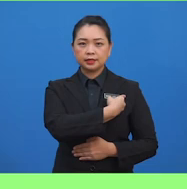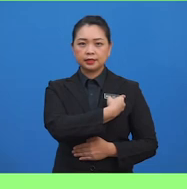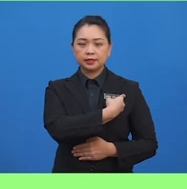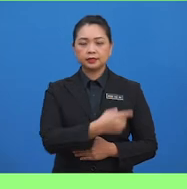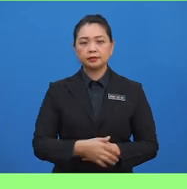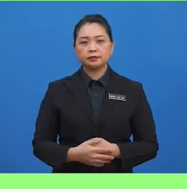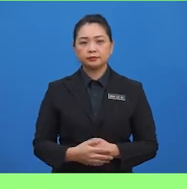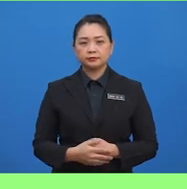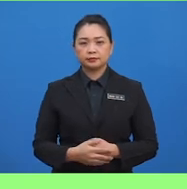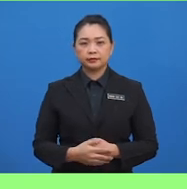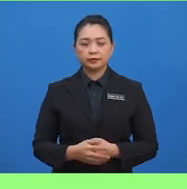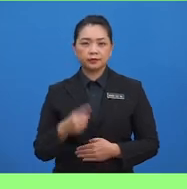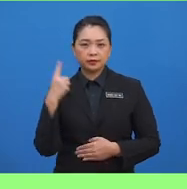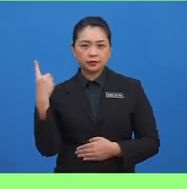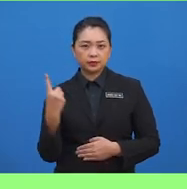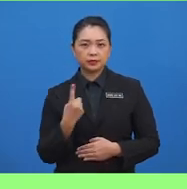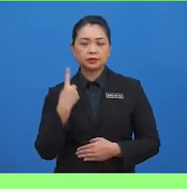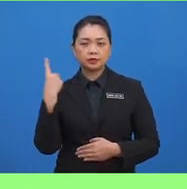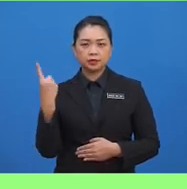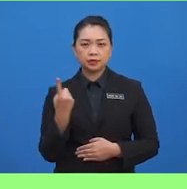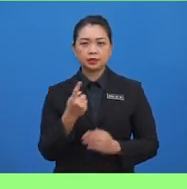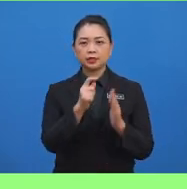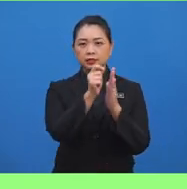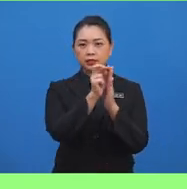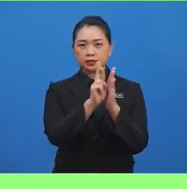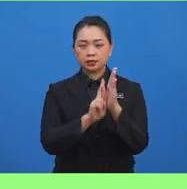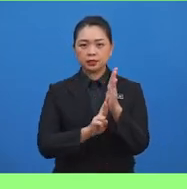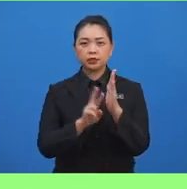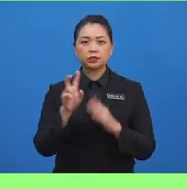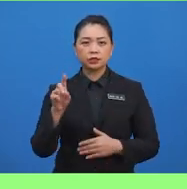kitcc sering terduga